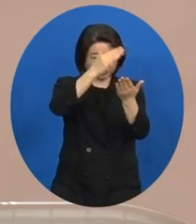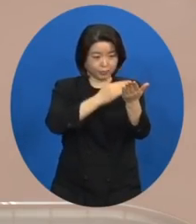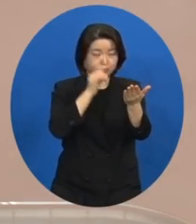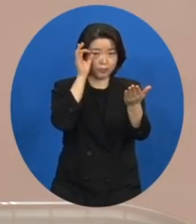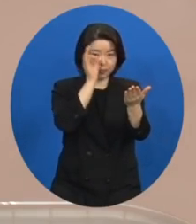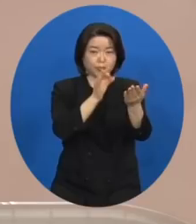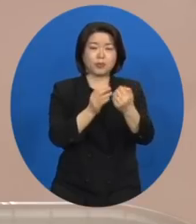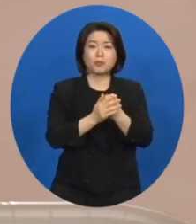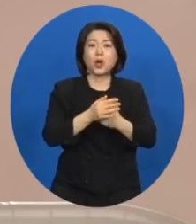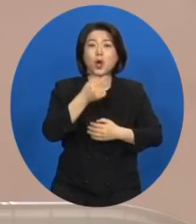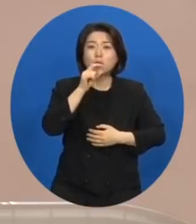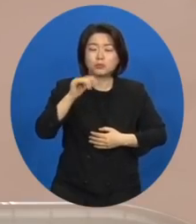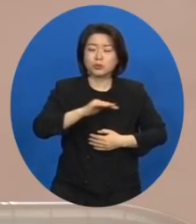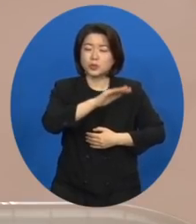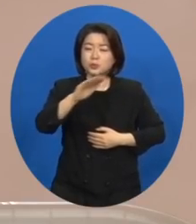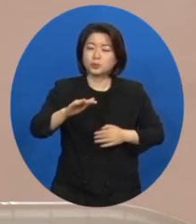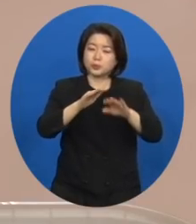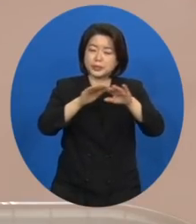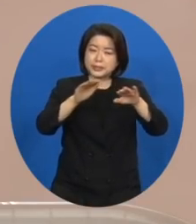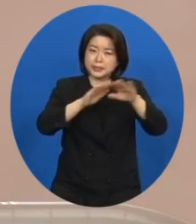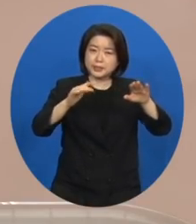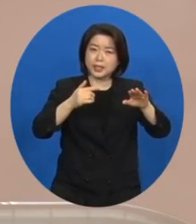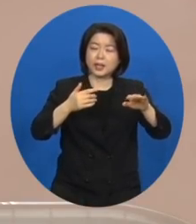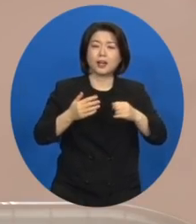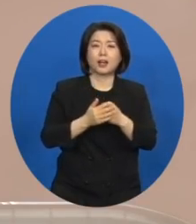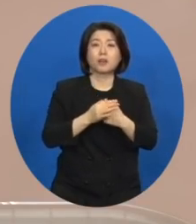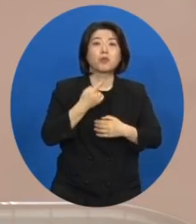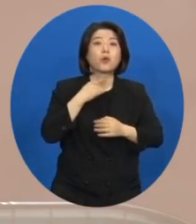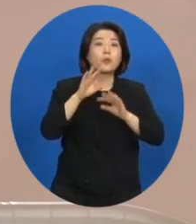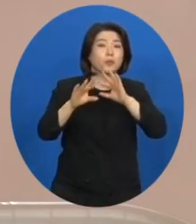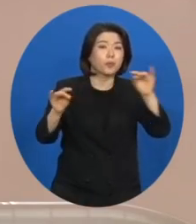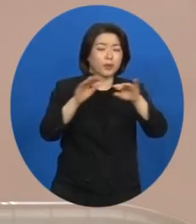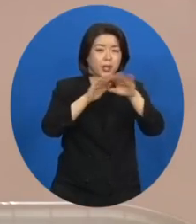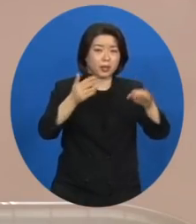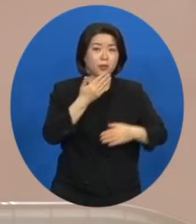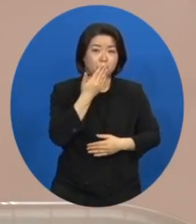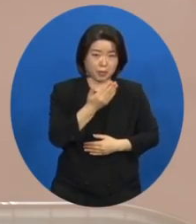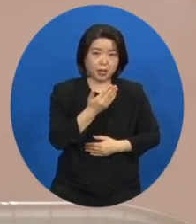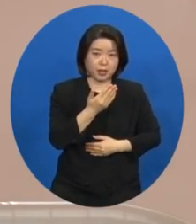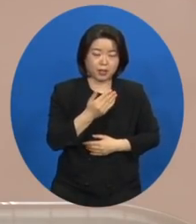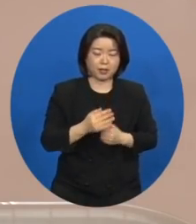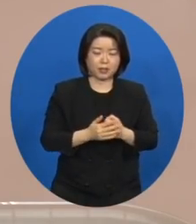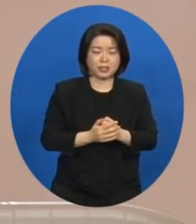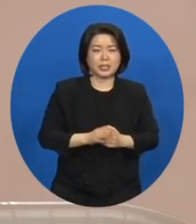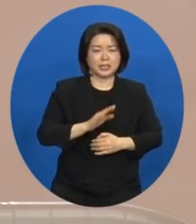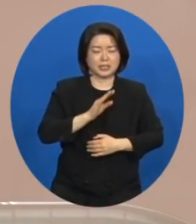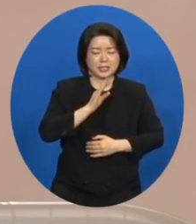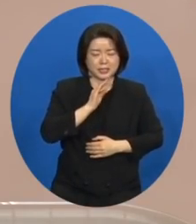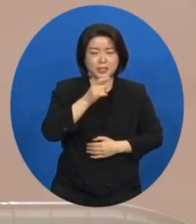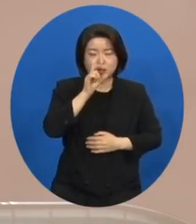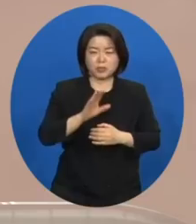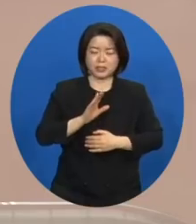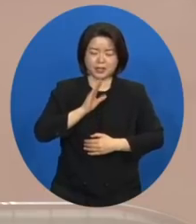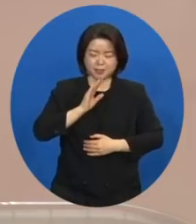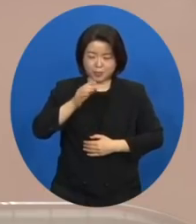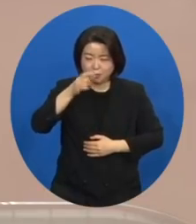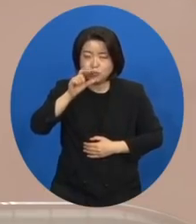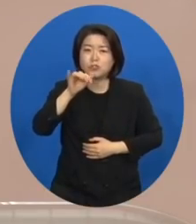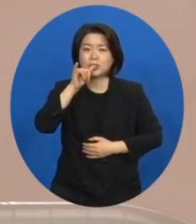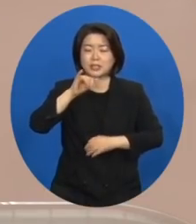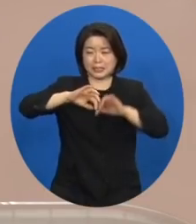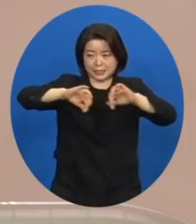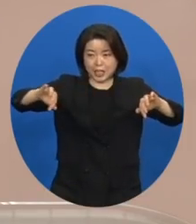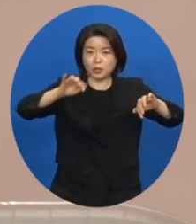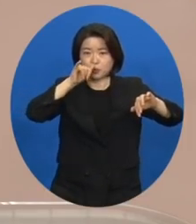우리의 갈증을 해소 시켜 주면 무리죠 무리지만 진짜 물이 있다는 거에요 참된 머리 있다는 거예요 이